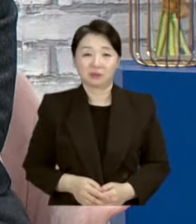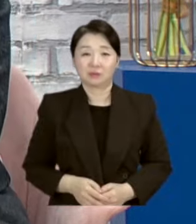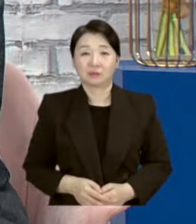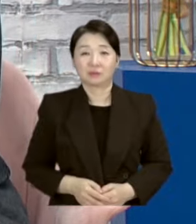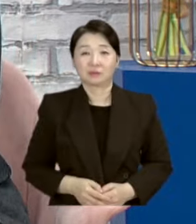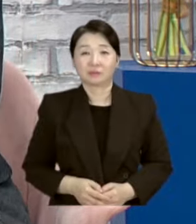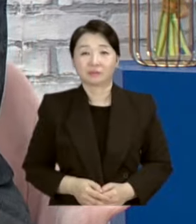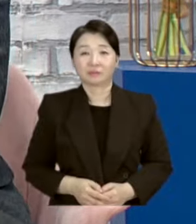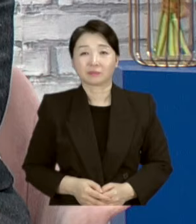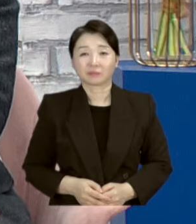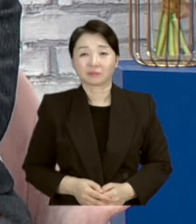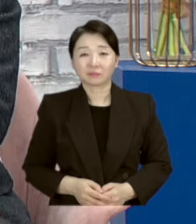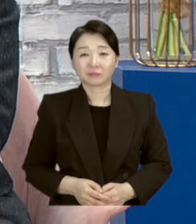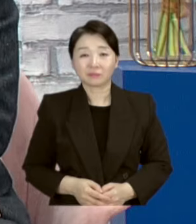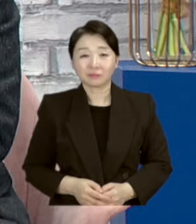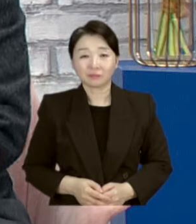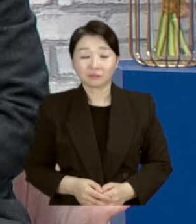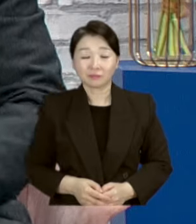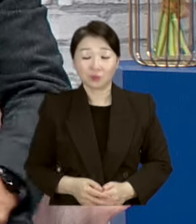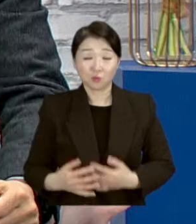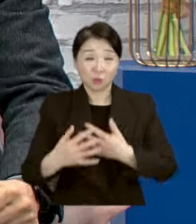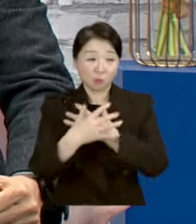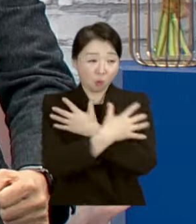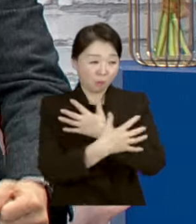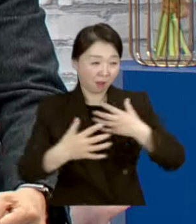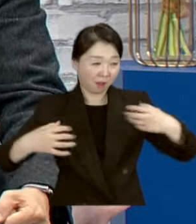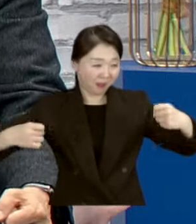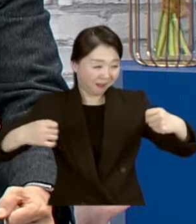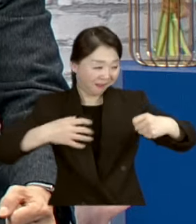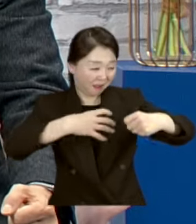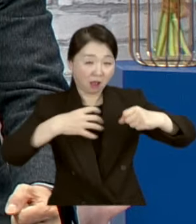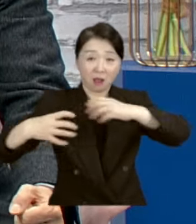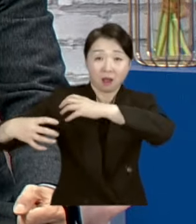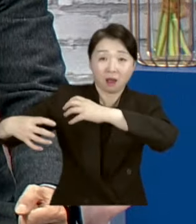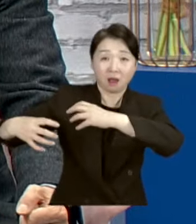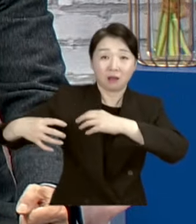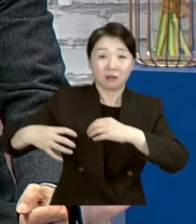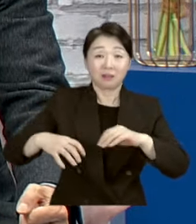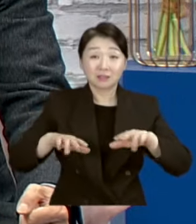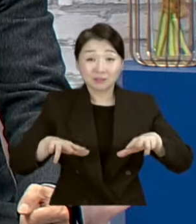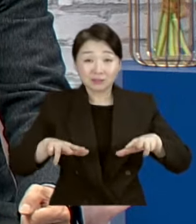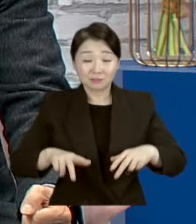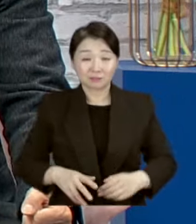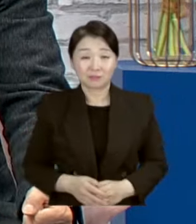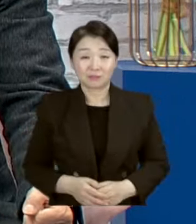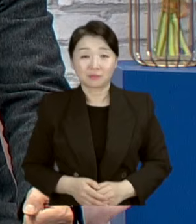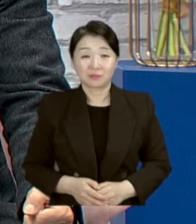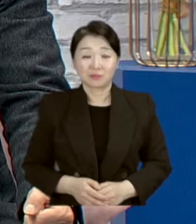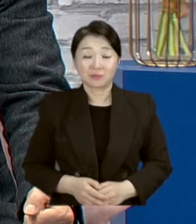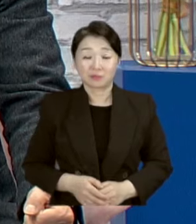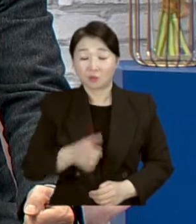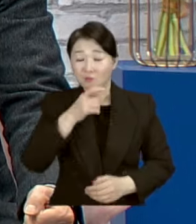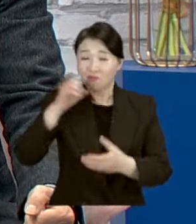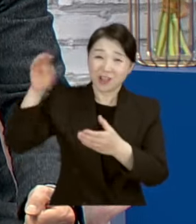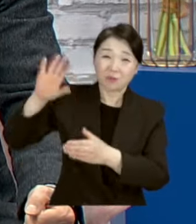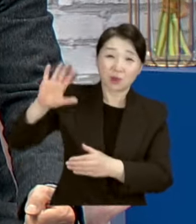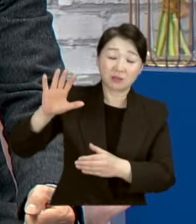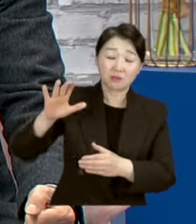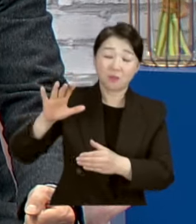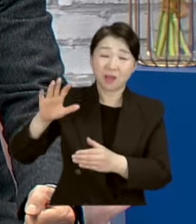그러니까 이게 저 죄송해요. 이게 예. 몸이 워낙에 크시다 보니까. 뭔가 이렇게 수구가 아니라